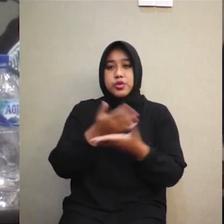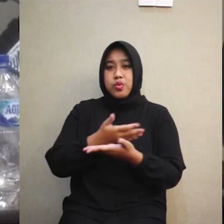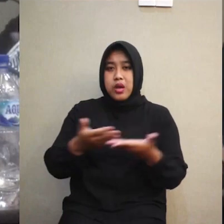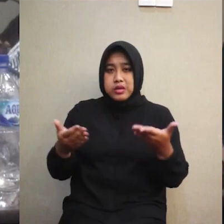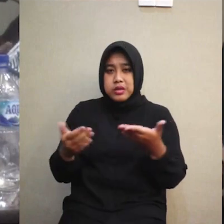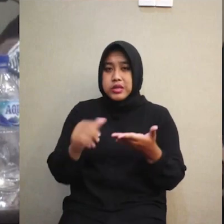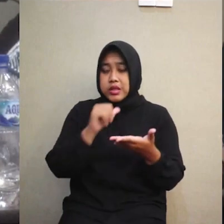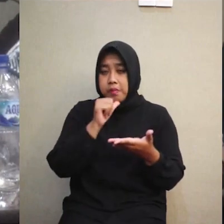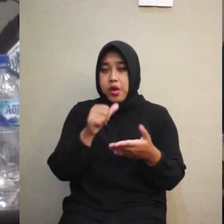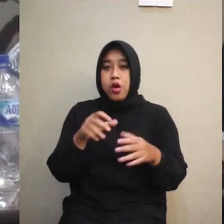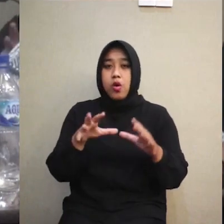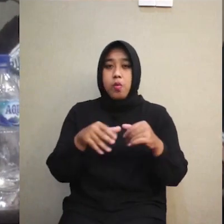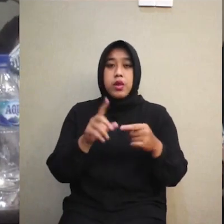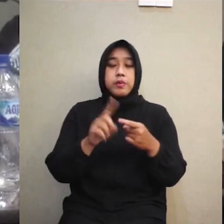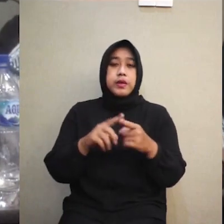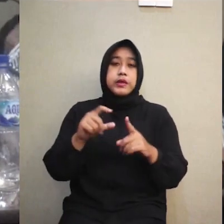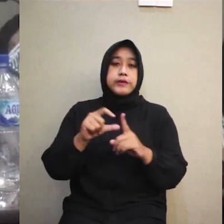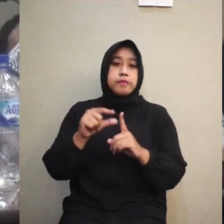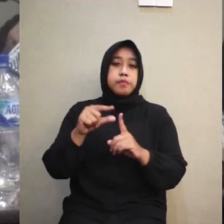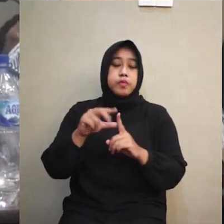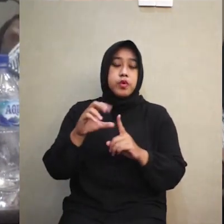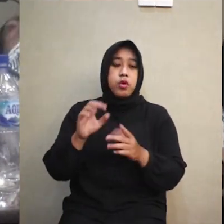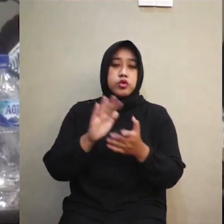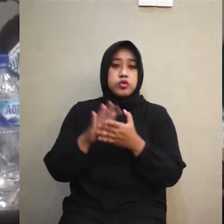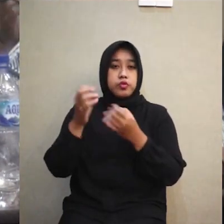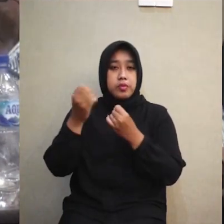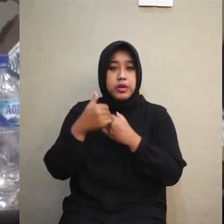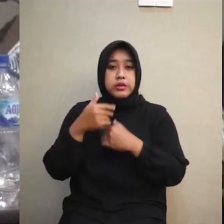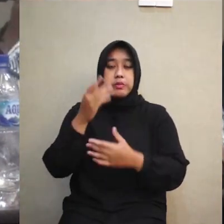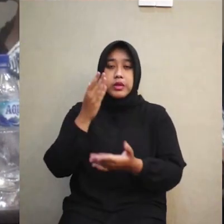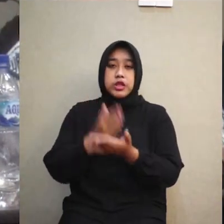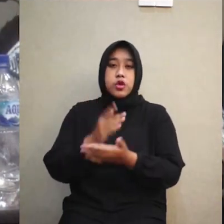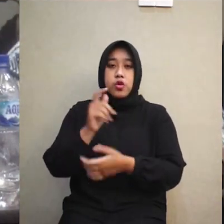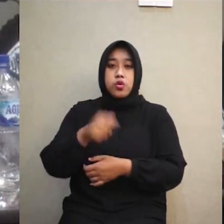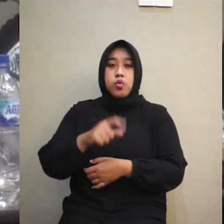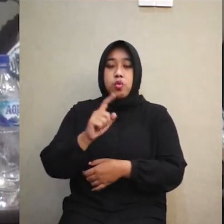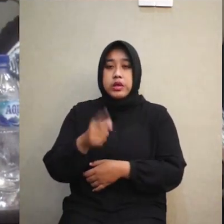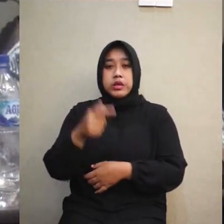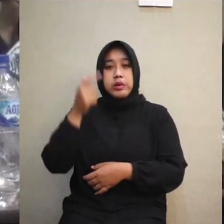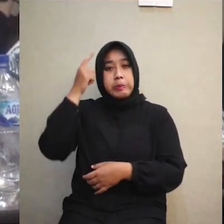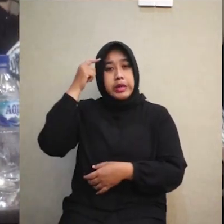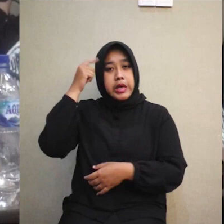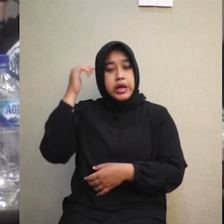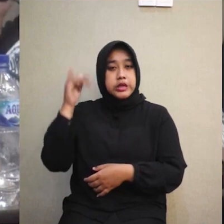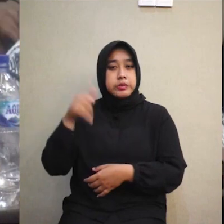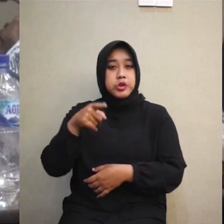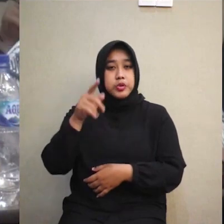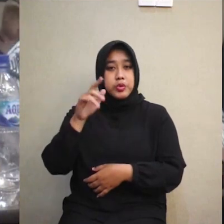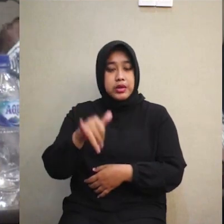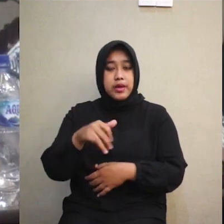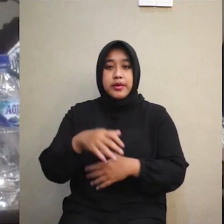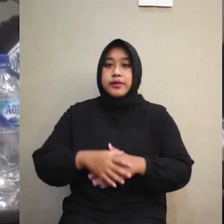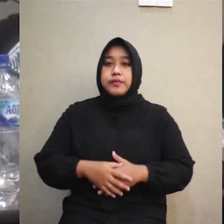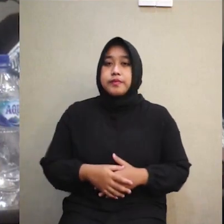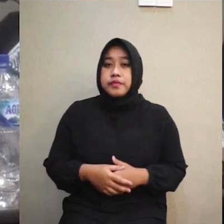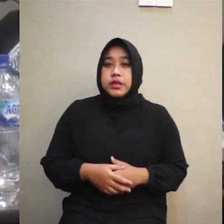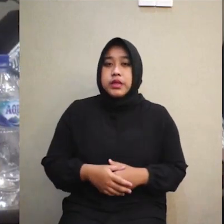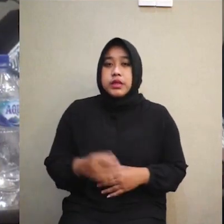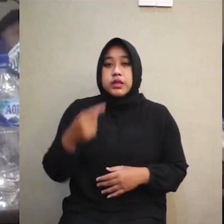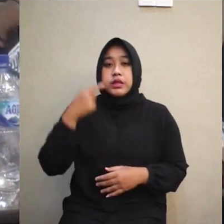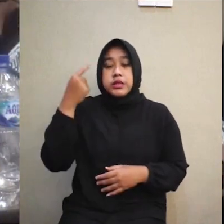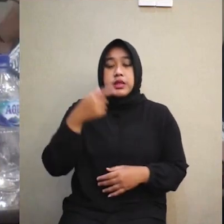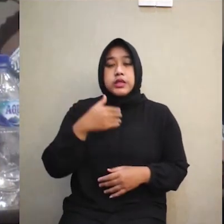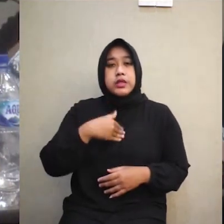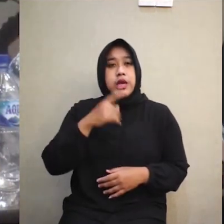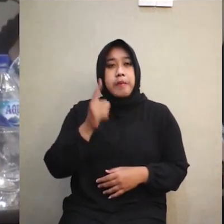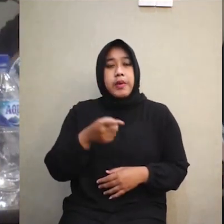teman-teman di PO yang perlu disampaikan kepada penegak hukum itu tetap harus kira-kira gitu Jadi yang sering kita gunakan